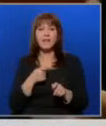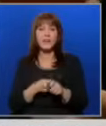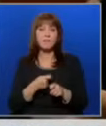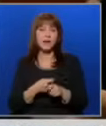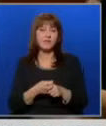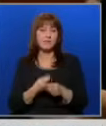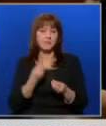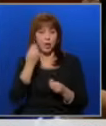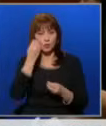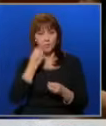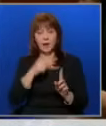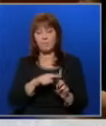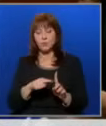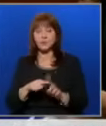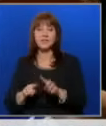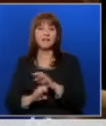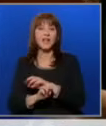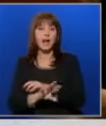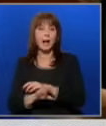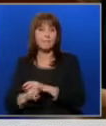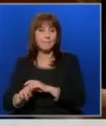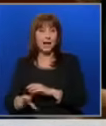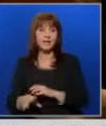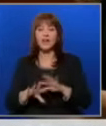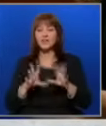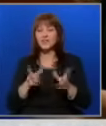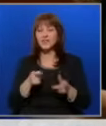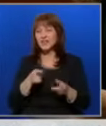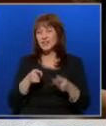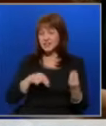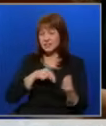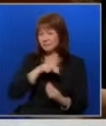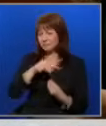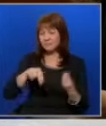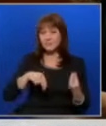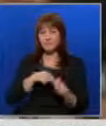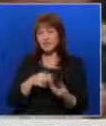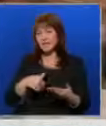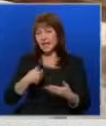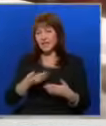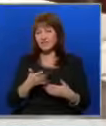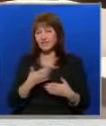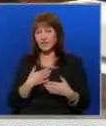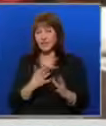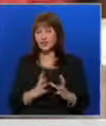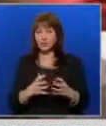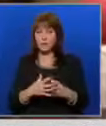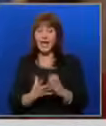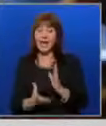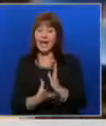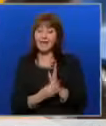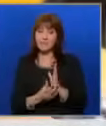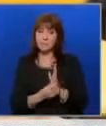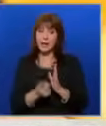добра, позитивна кампания. Всичките тези машинации са извън нашият отбор. Експертът по конституционно